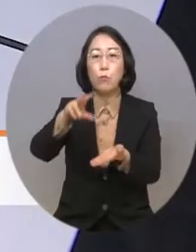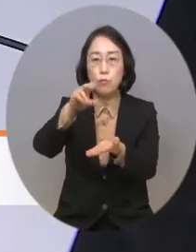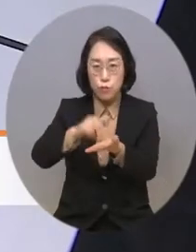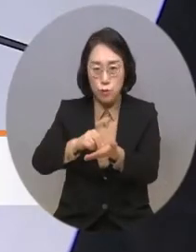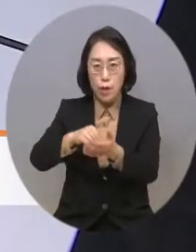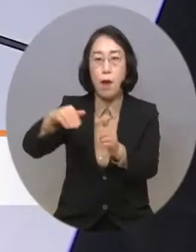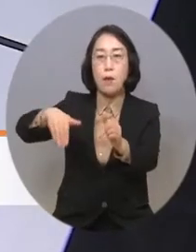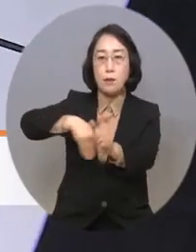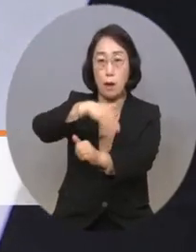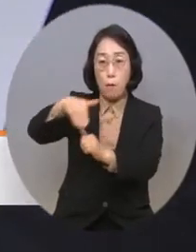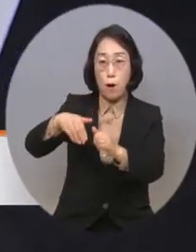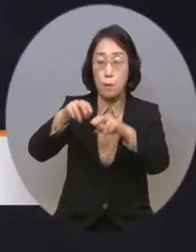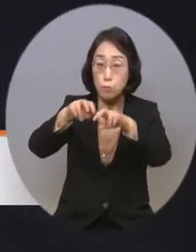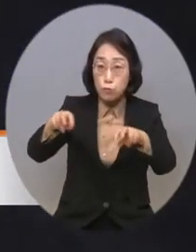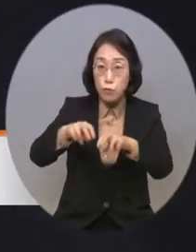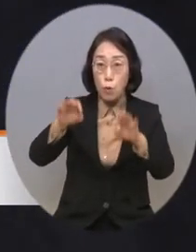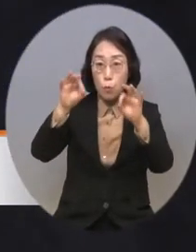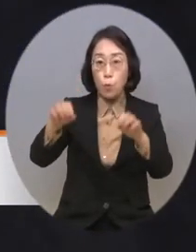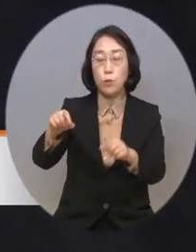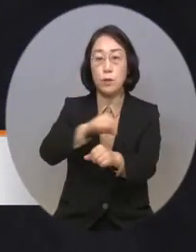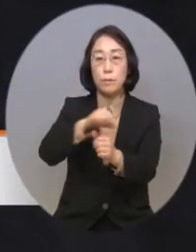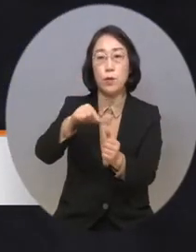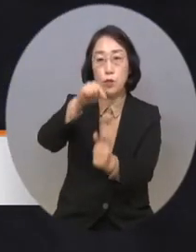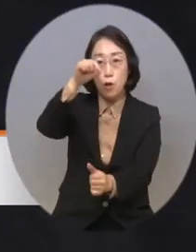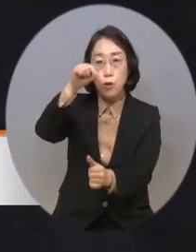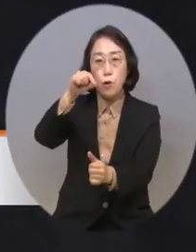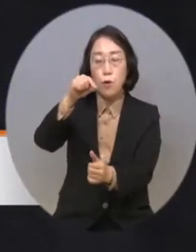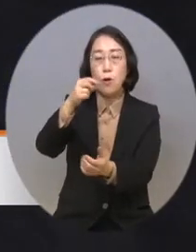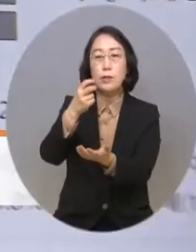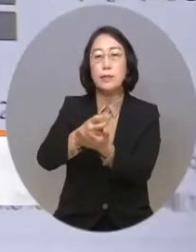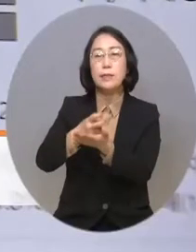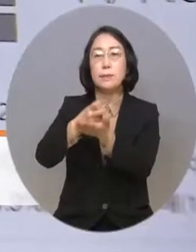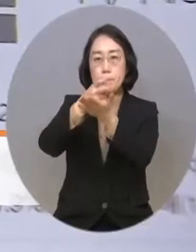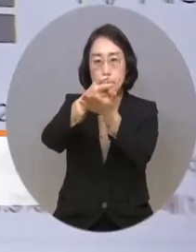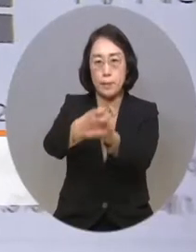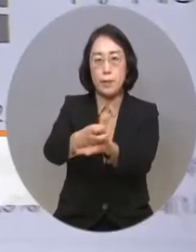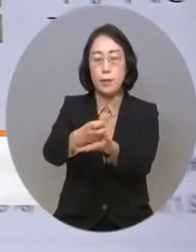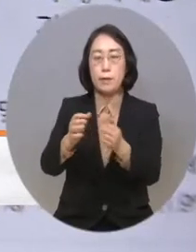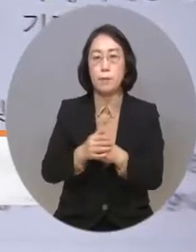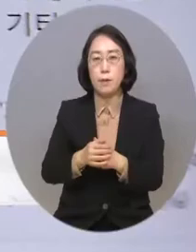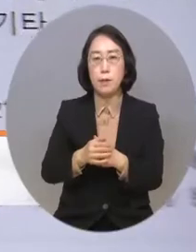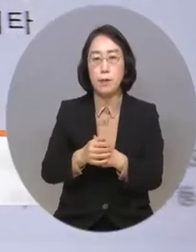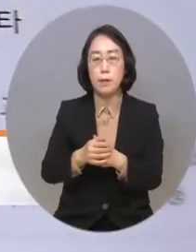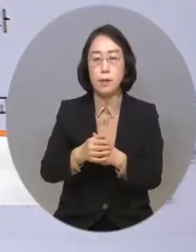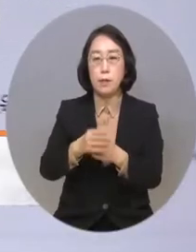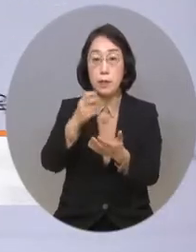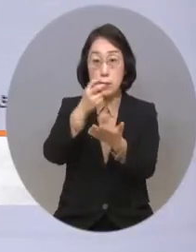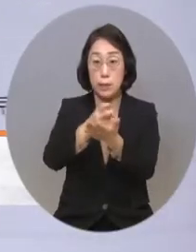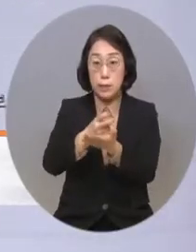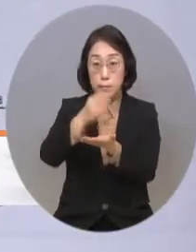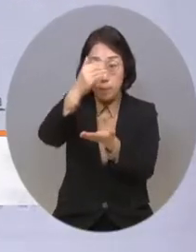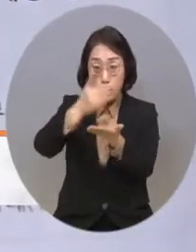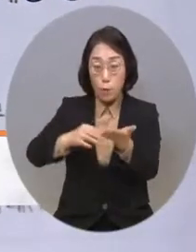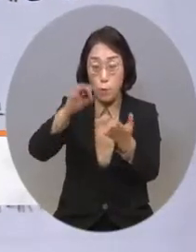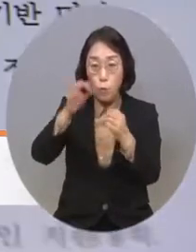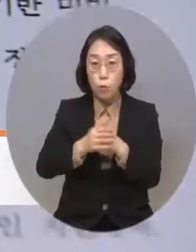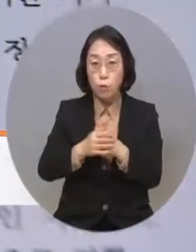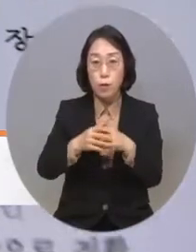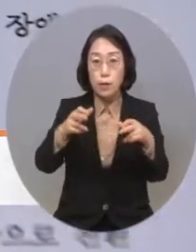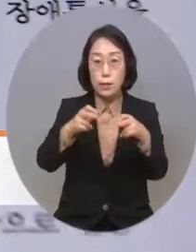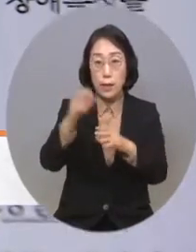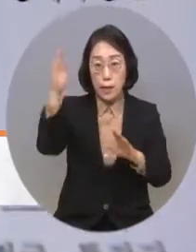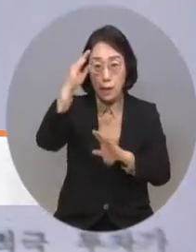분석해 장애인 특별전형 운영 지침을 마련했습니다. 해당 지침은 장애 학생들이 동등한